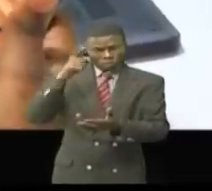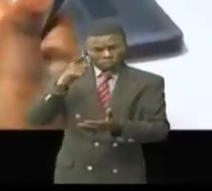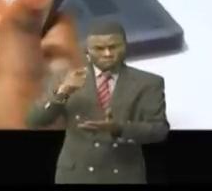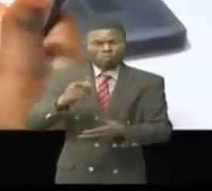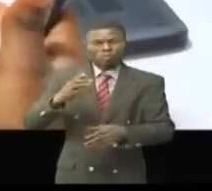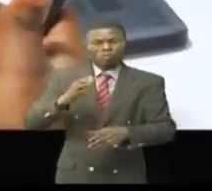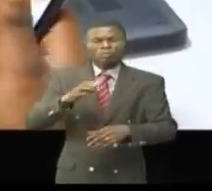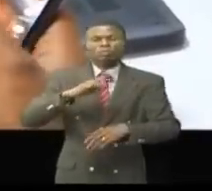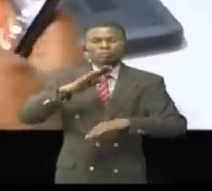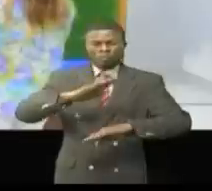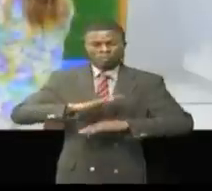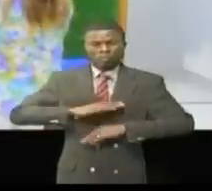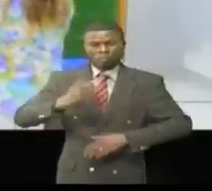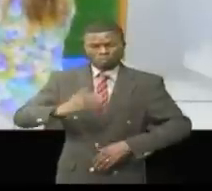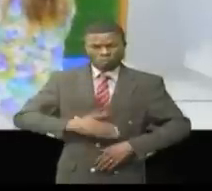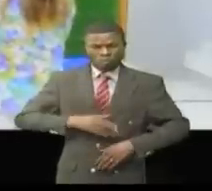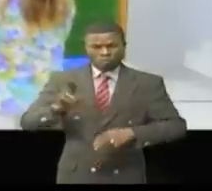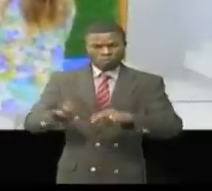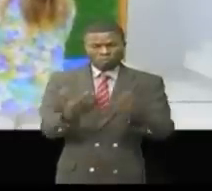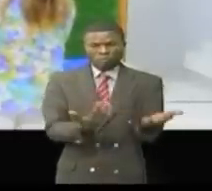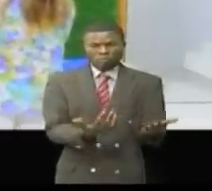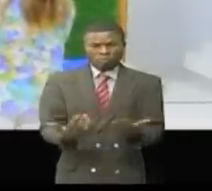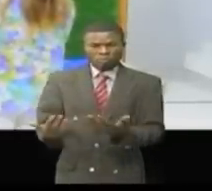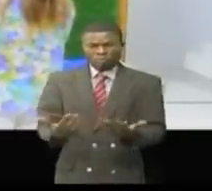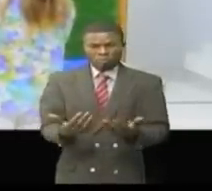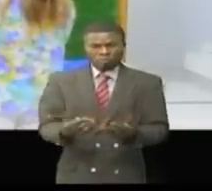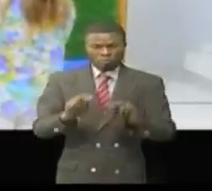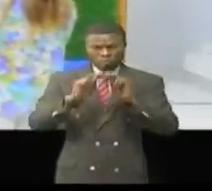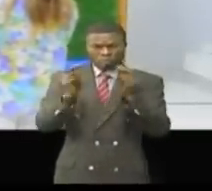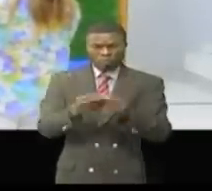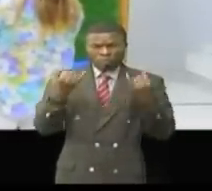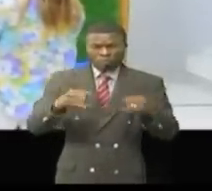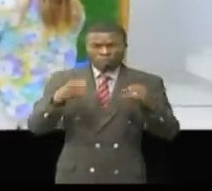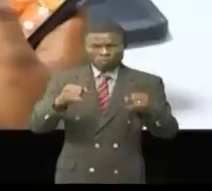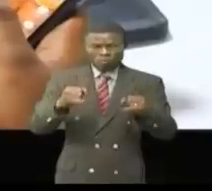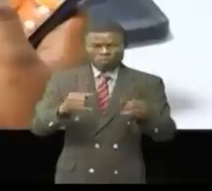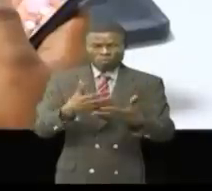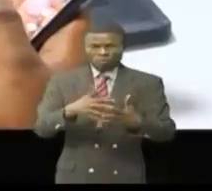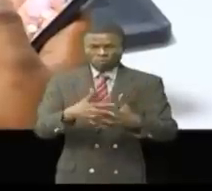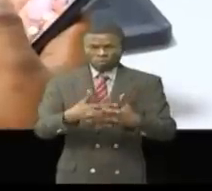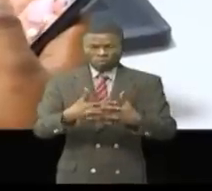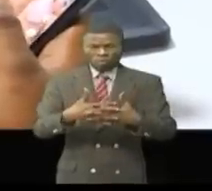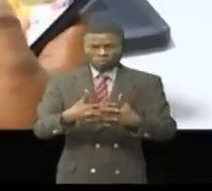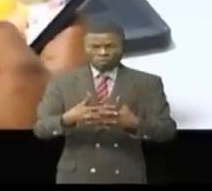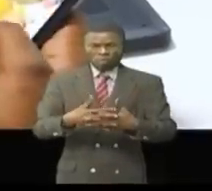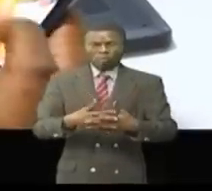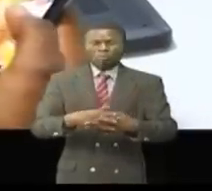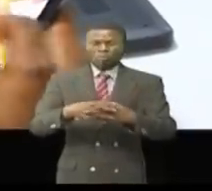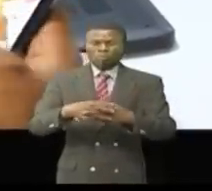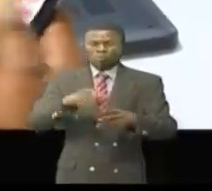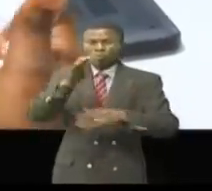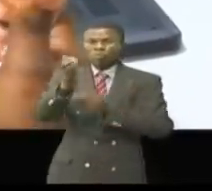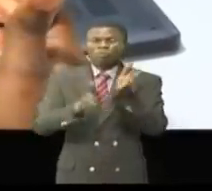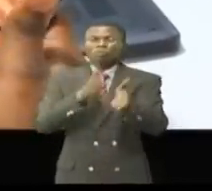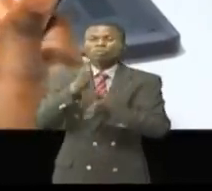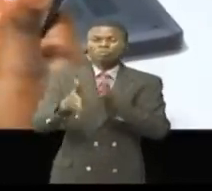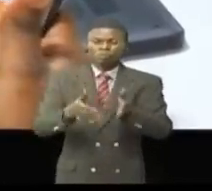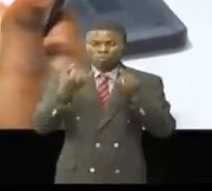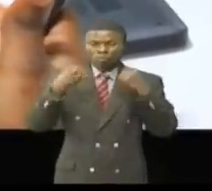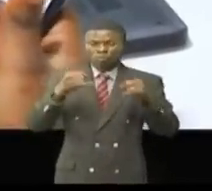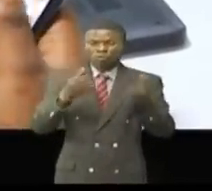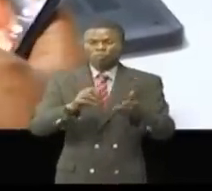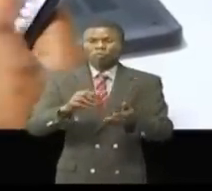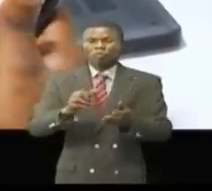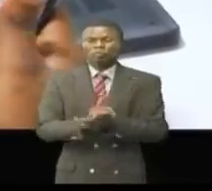fins, ils utilisent un ordinateur, un réseau informatique ou un appareil mis en réseau afin de voler des données informatiques de